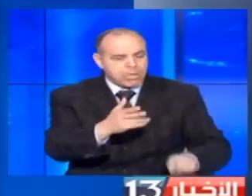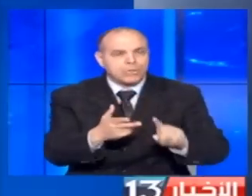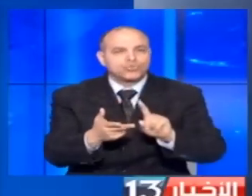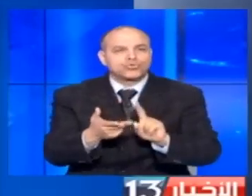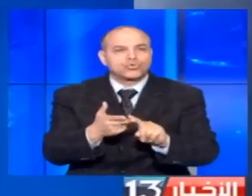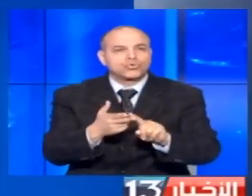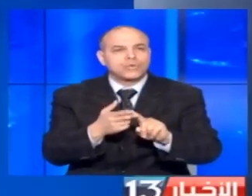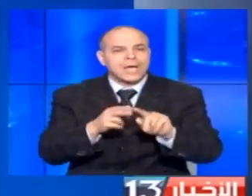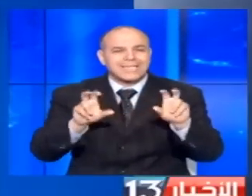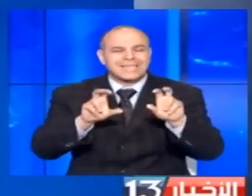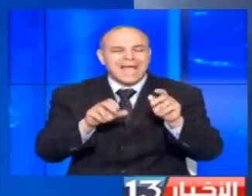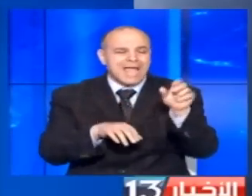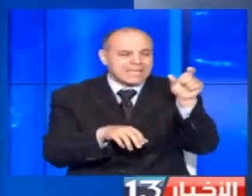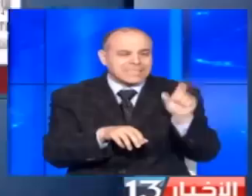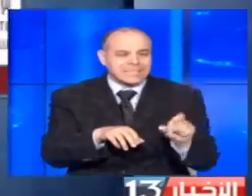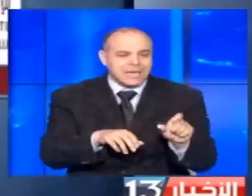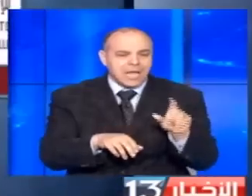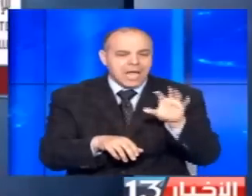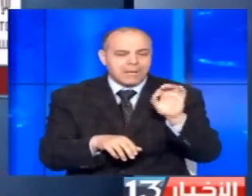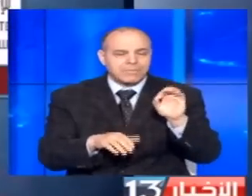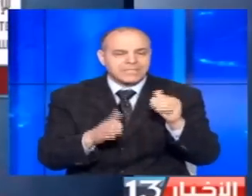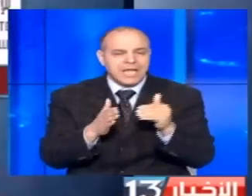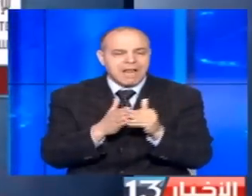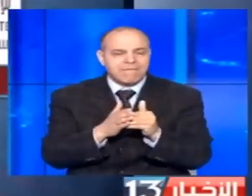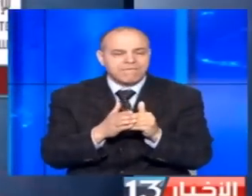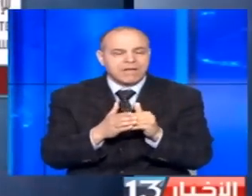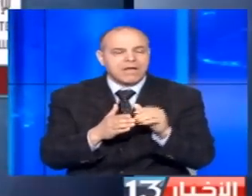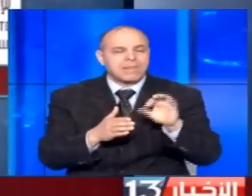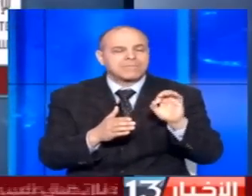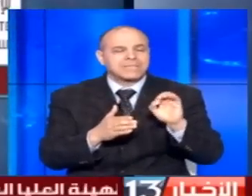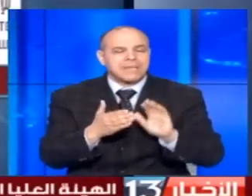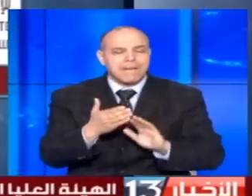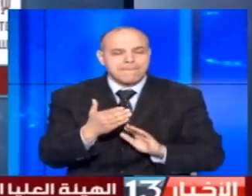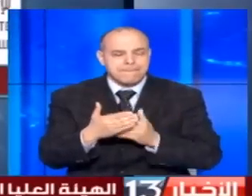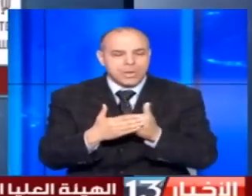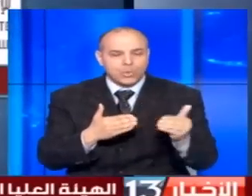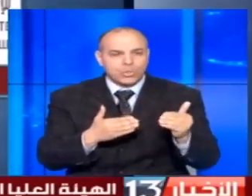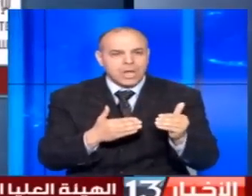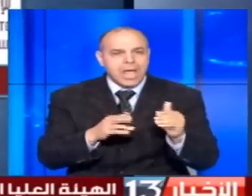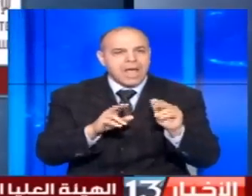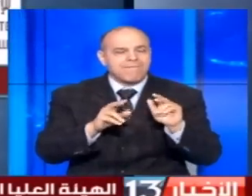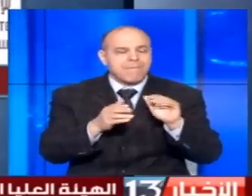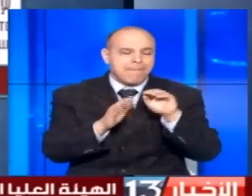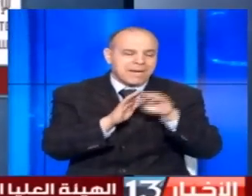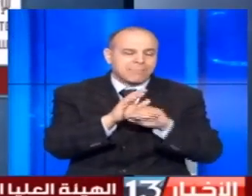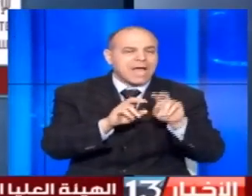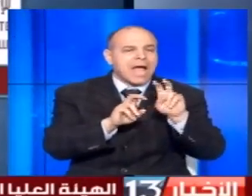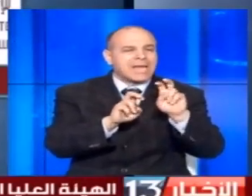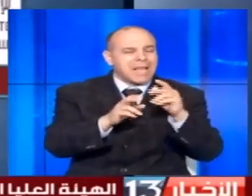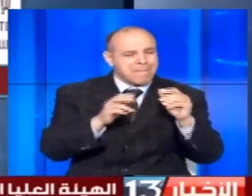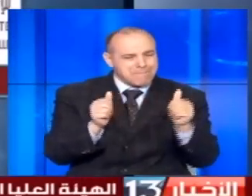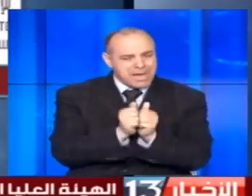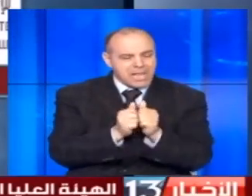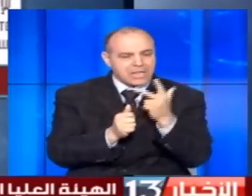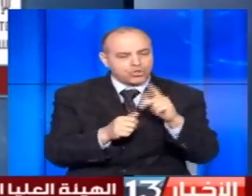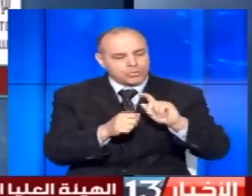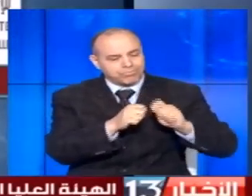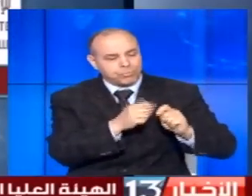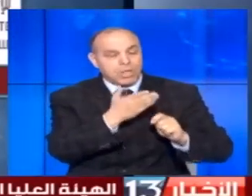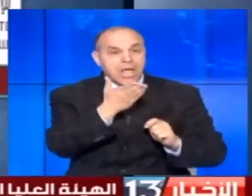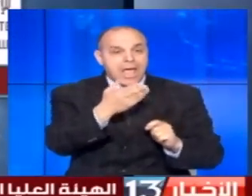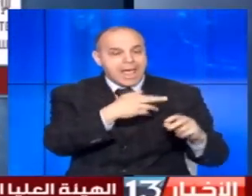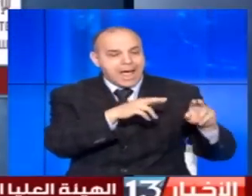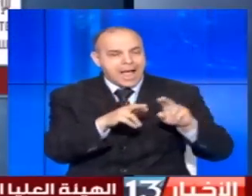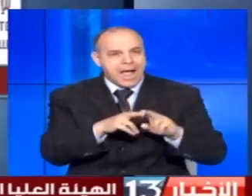على قناه الانسان قدرها 550 الف دينار وايقاف برنامج خليك معنا لمده ثلاثه اشهر وعدم